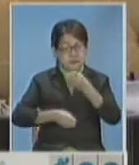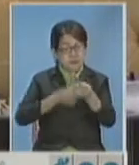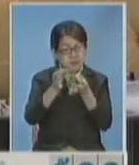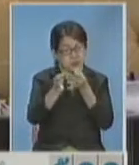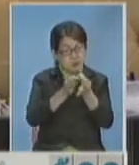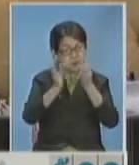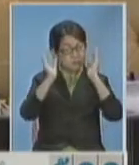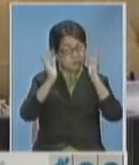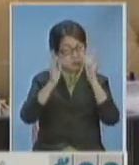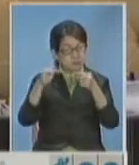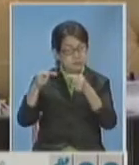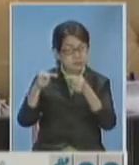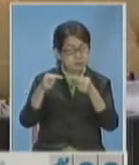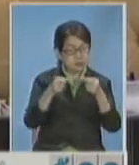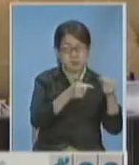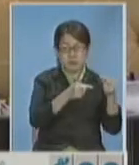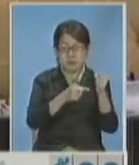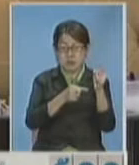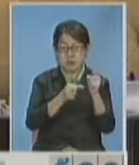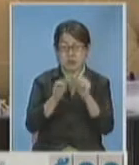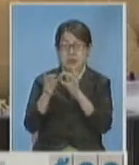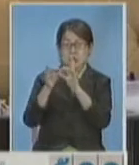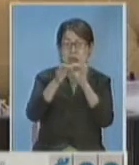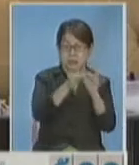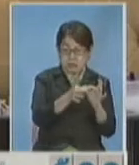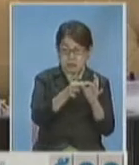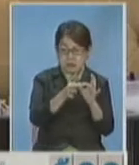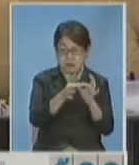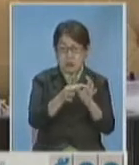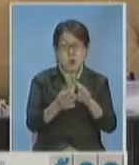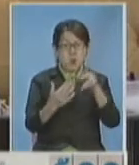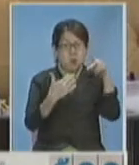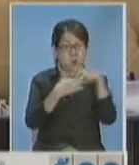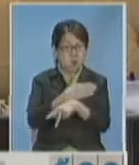ที่คาบเกี่ยวกับการทุจริต